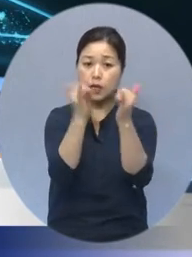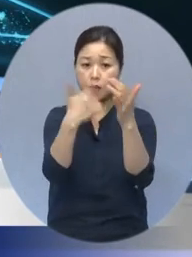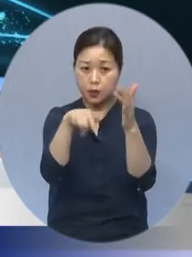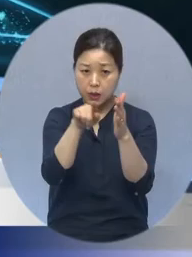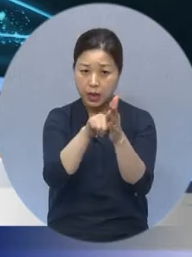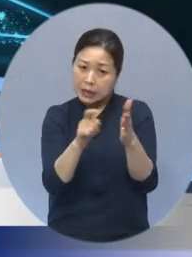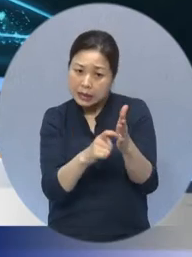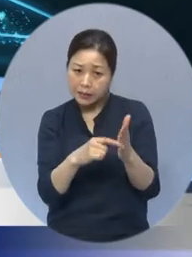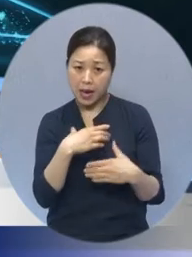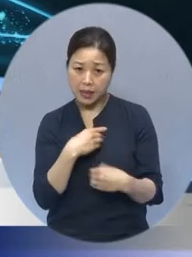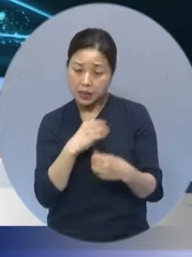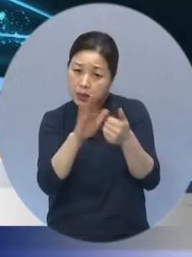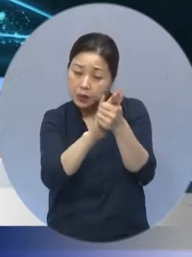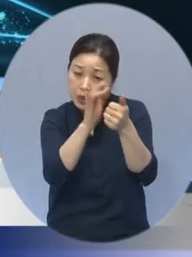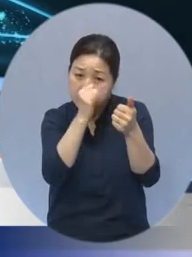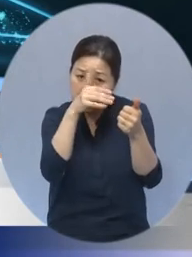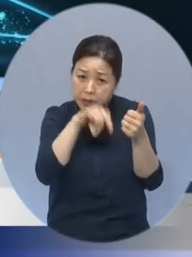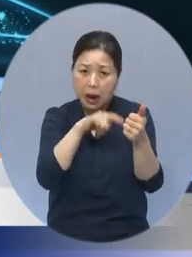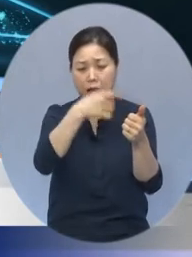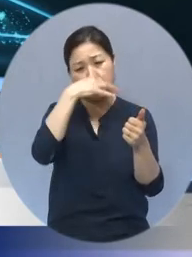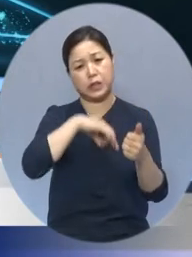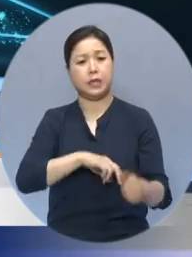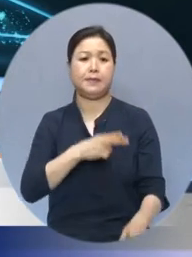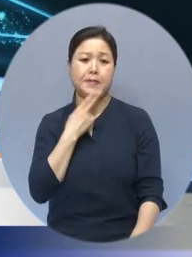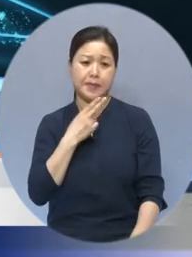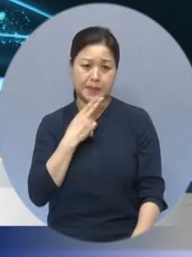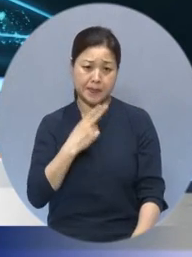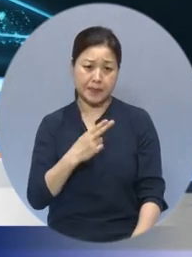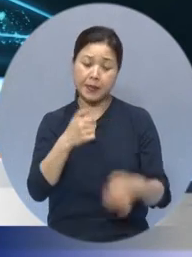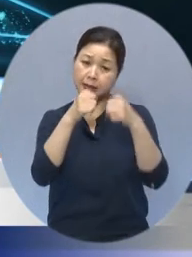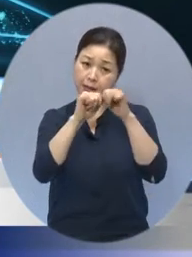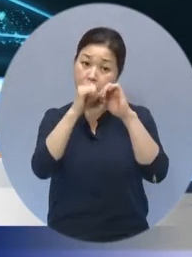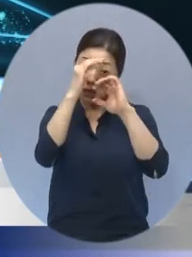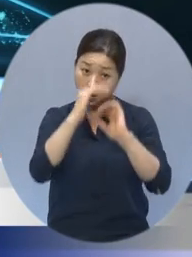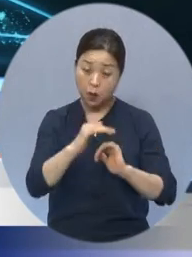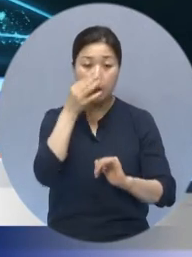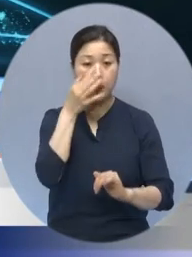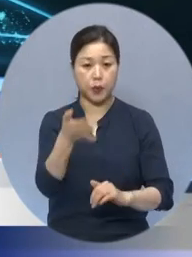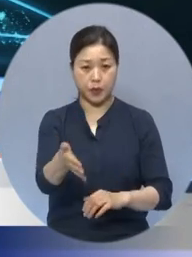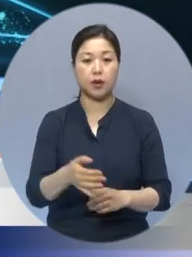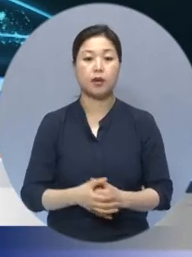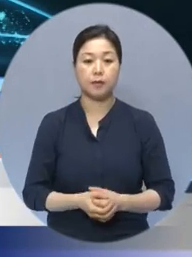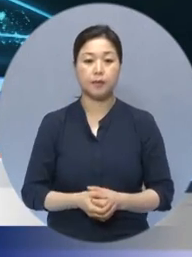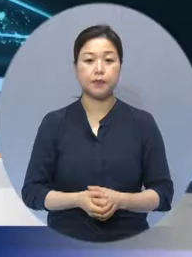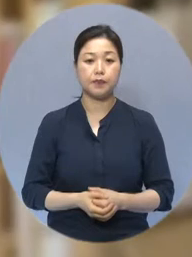있지만 속 빈 강정일 뿐이다 씁니다 자세한 소식 화면으로 만나보겠습니다